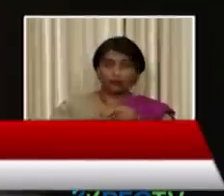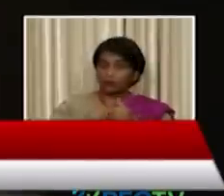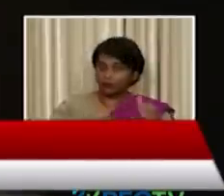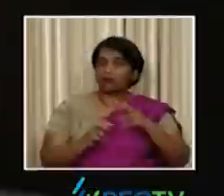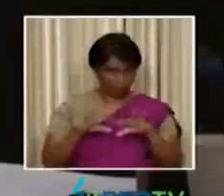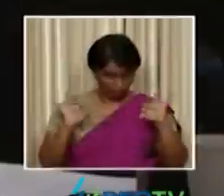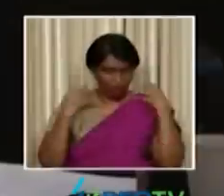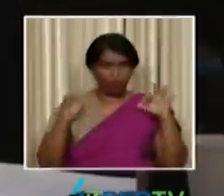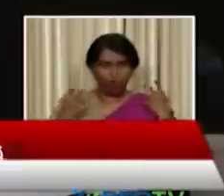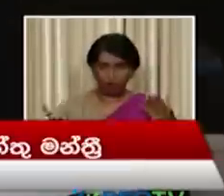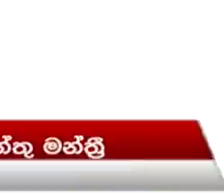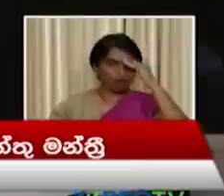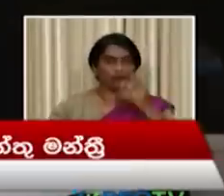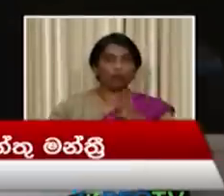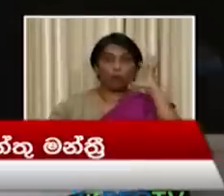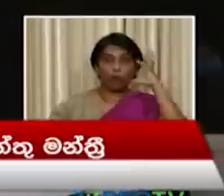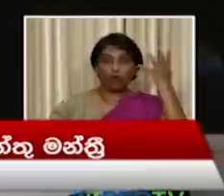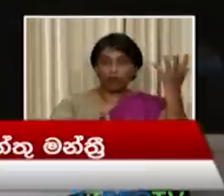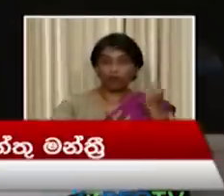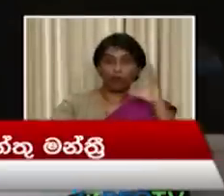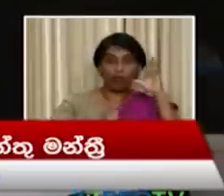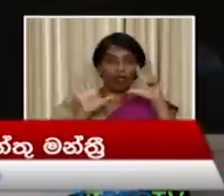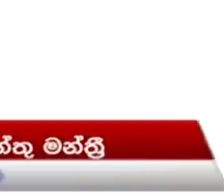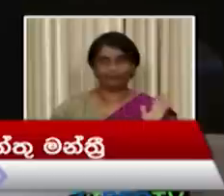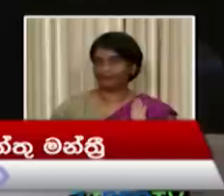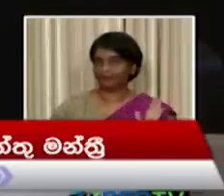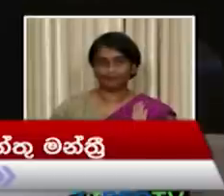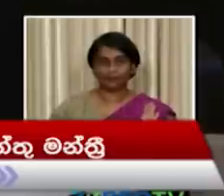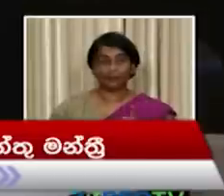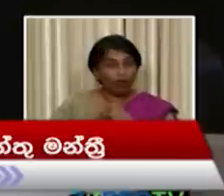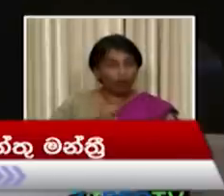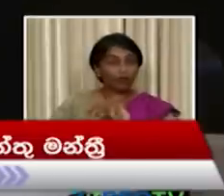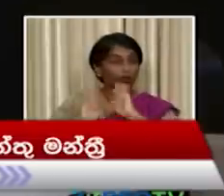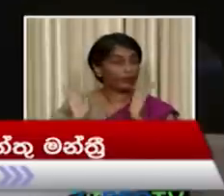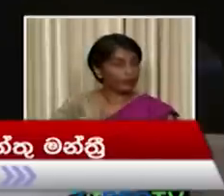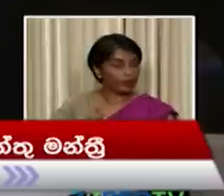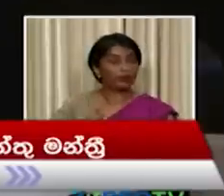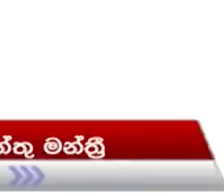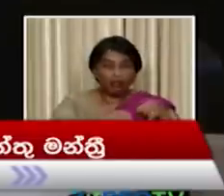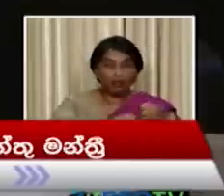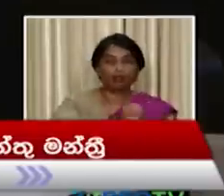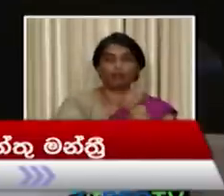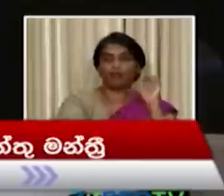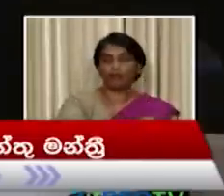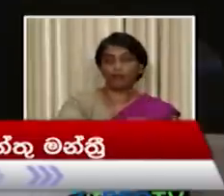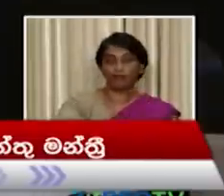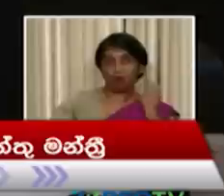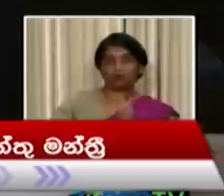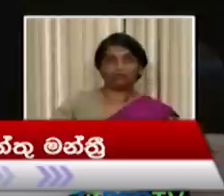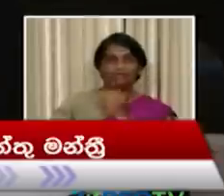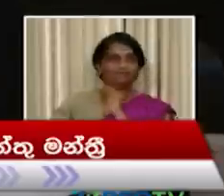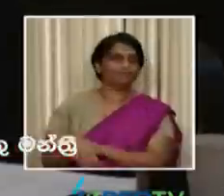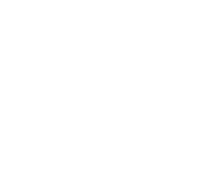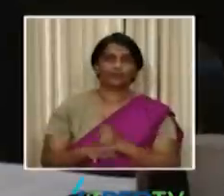මේ ප්‍රශ්නේ මතුවෙන්නේ. තිබෙන නීති දුර්වල නම් පොල් ගෙඩි අටක් හොරකම් කරපු කෙනා හිරේන්නේ කොහොමද? තියෙන නීති වලට කොටු කරන්නේ හාල් මැස්ස. බෝරු මෝරු අපරාධකරුවන්.